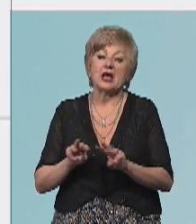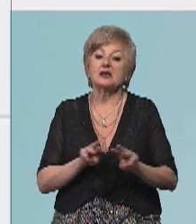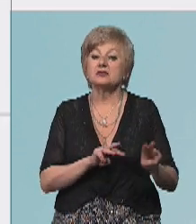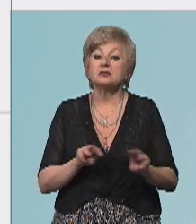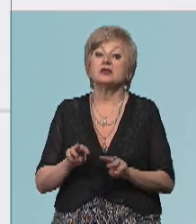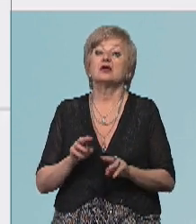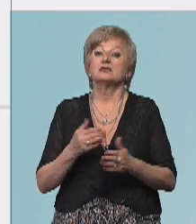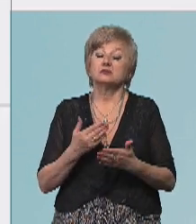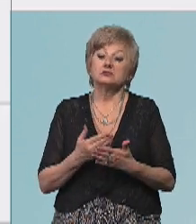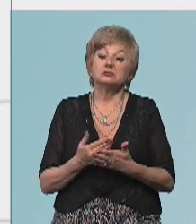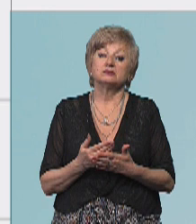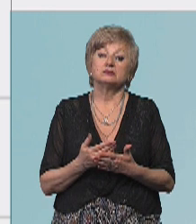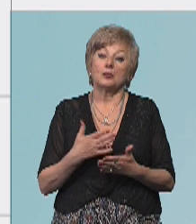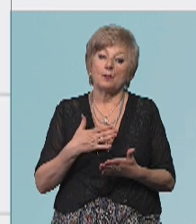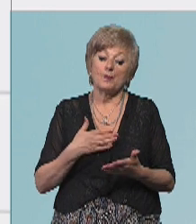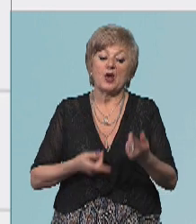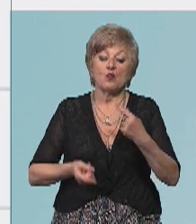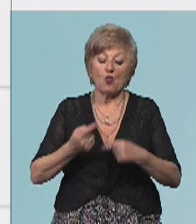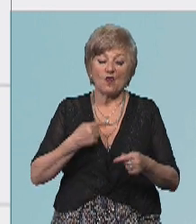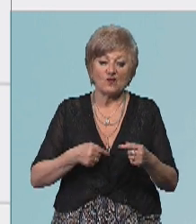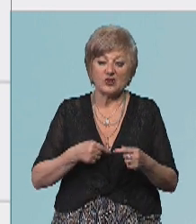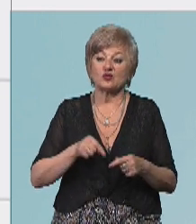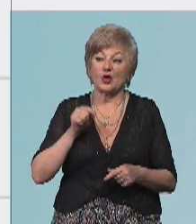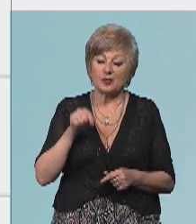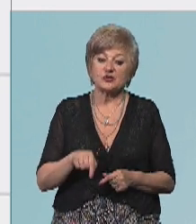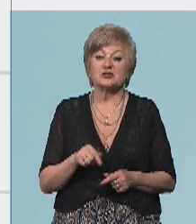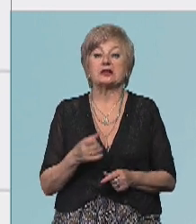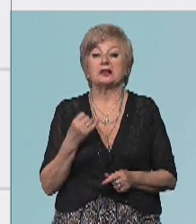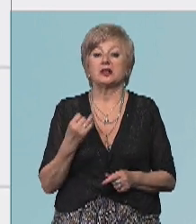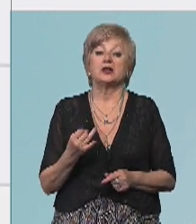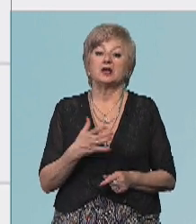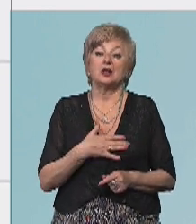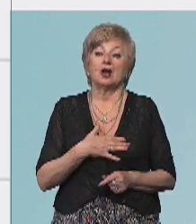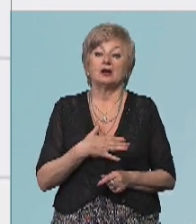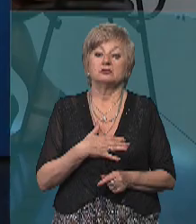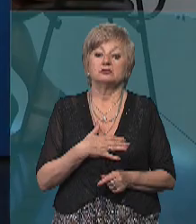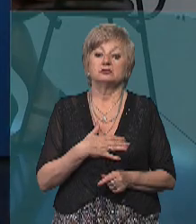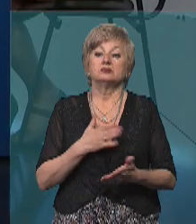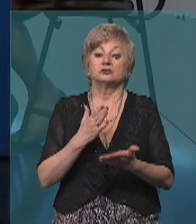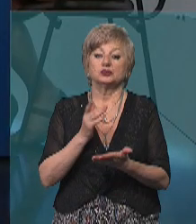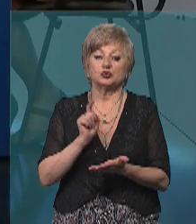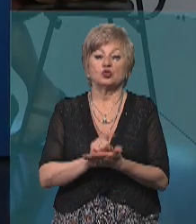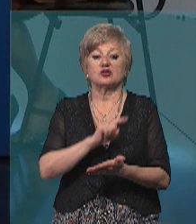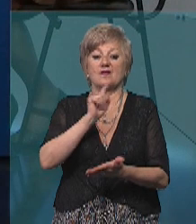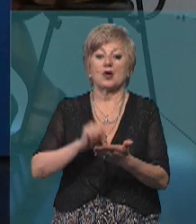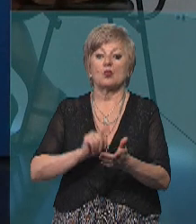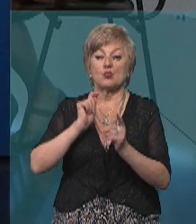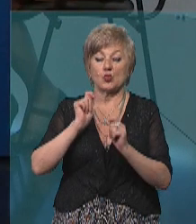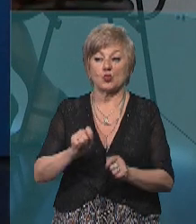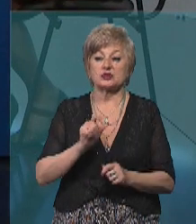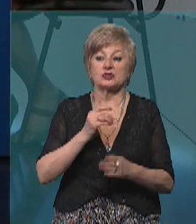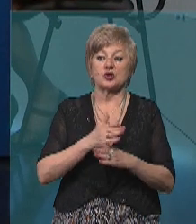Національного екзитполу. А ми повертаємося до студії, і я маю запитання до наших